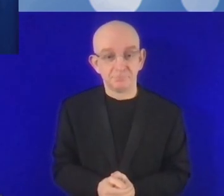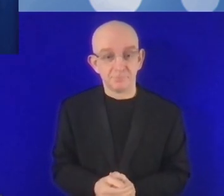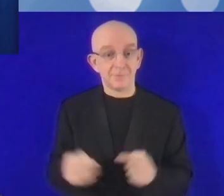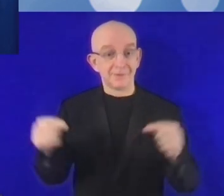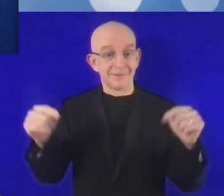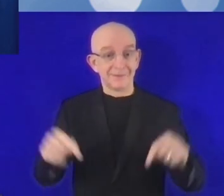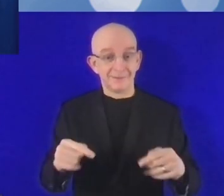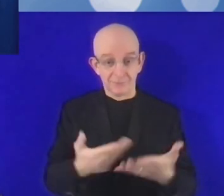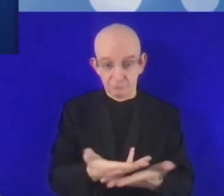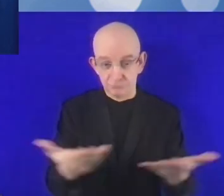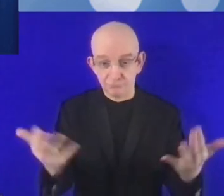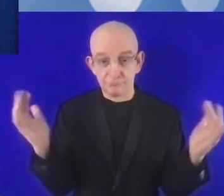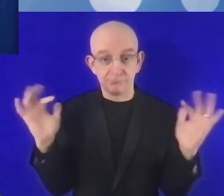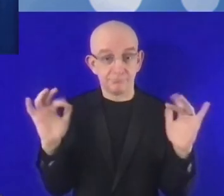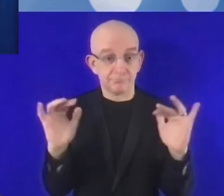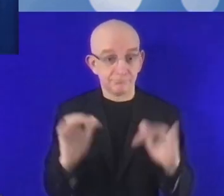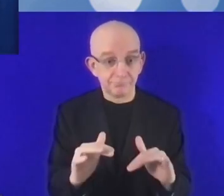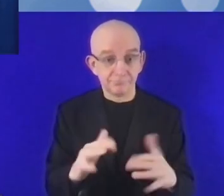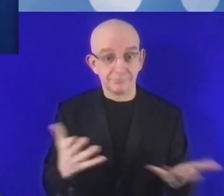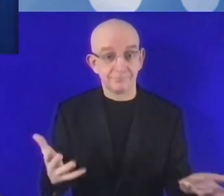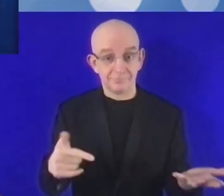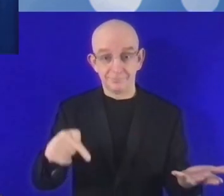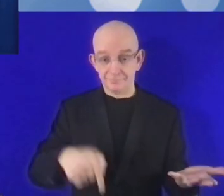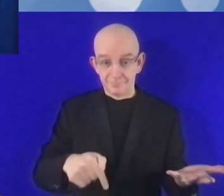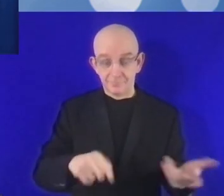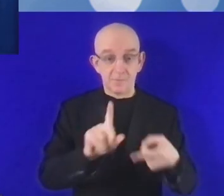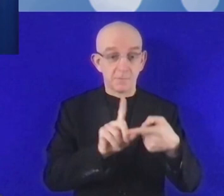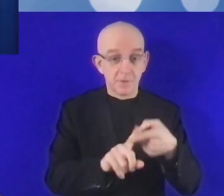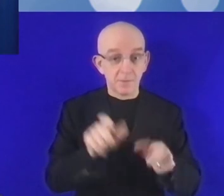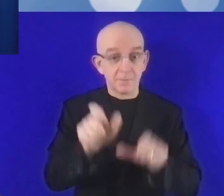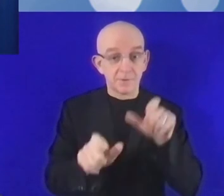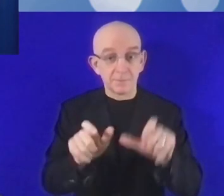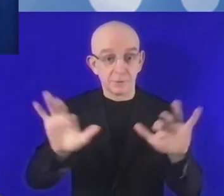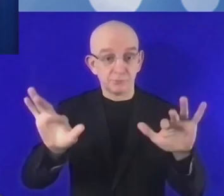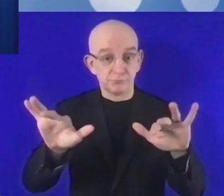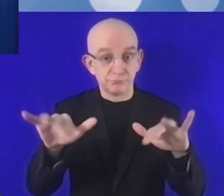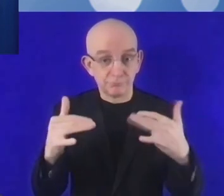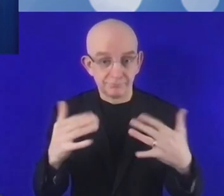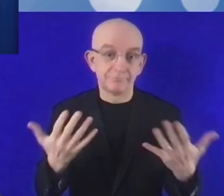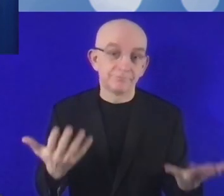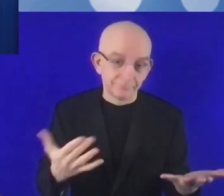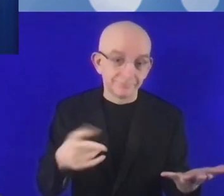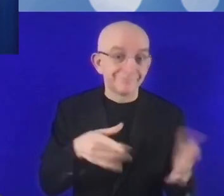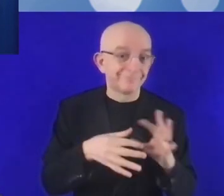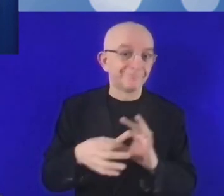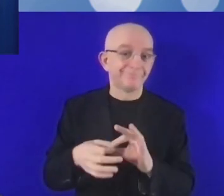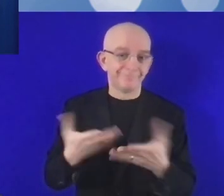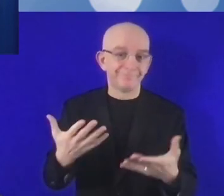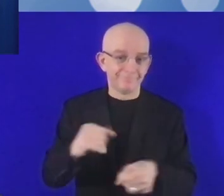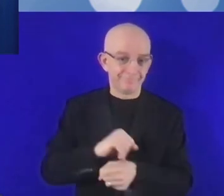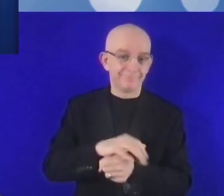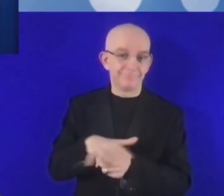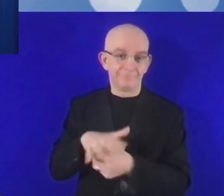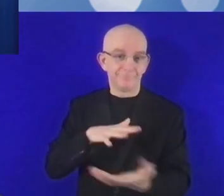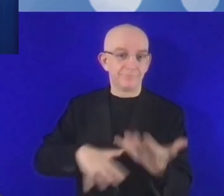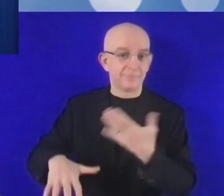国际社会的代表，而且我向大家表示热烈的欢迎。